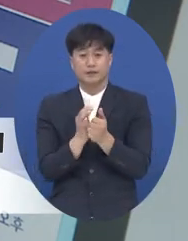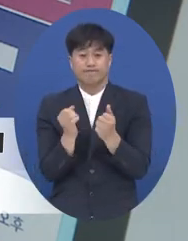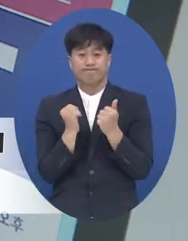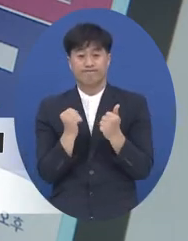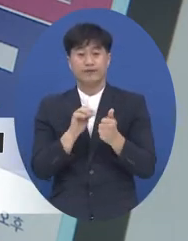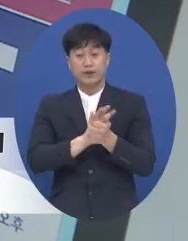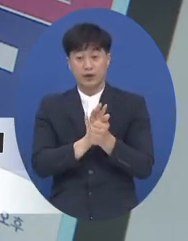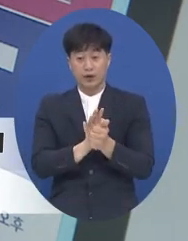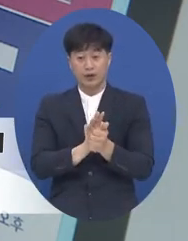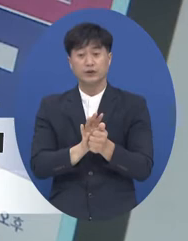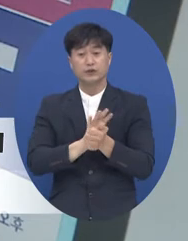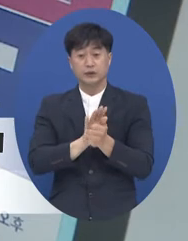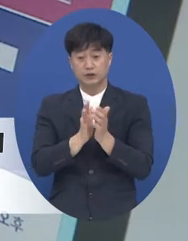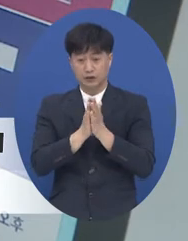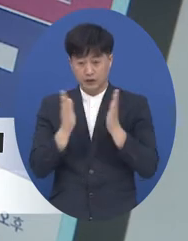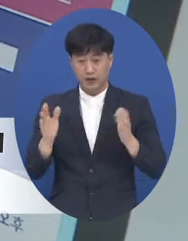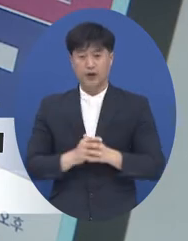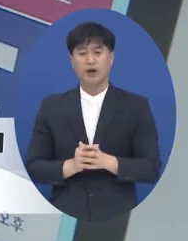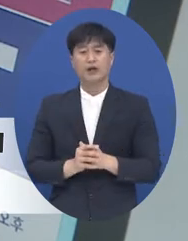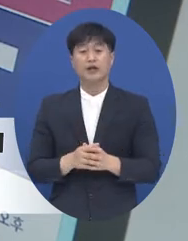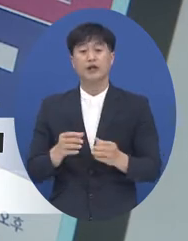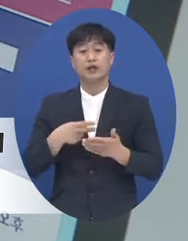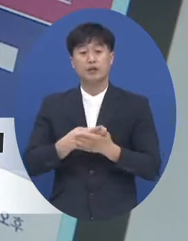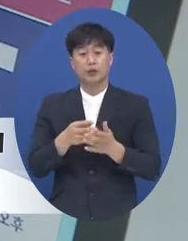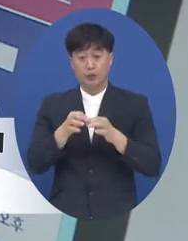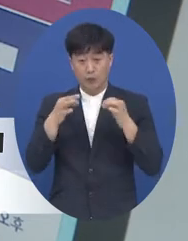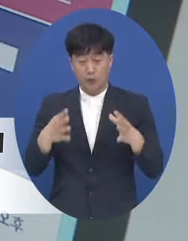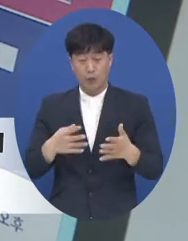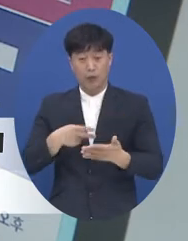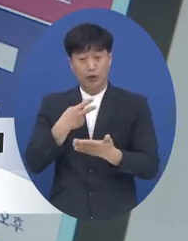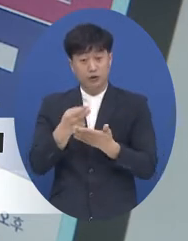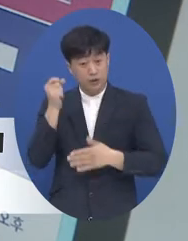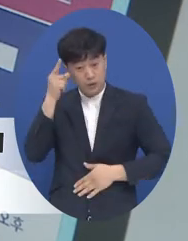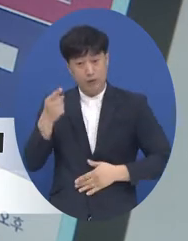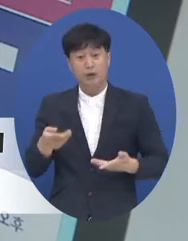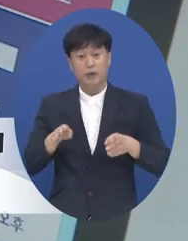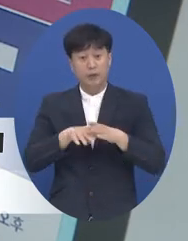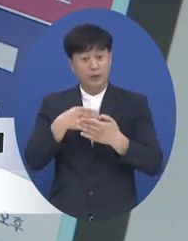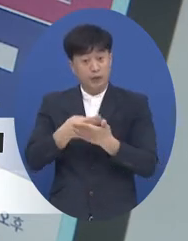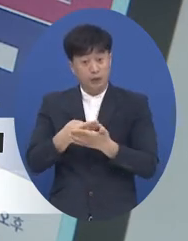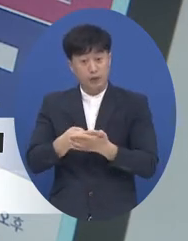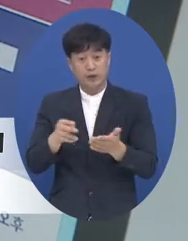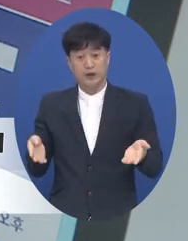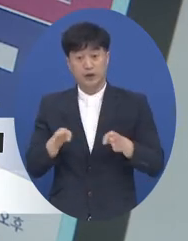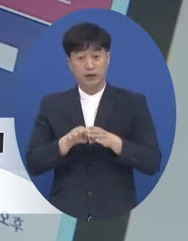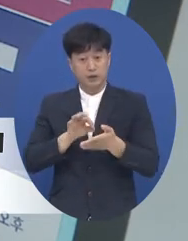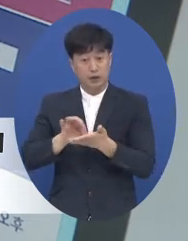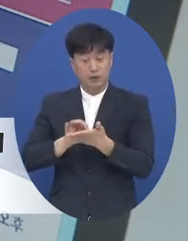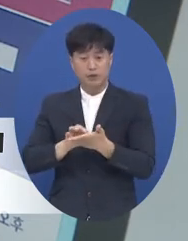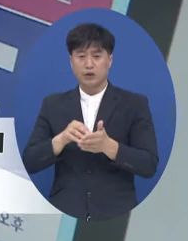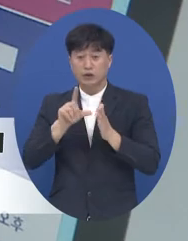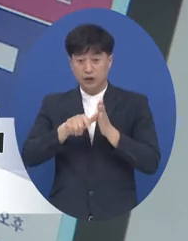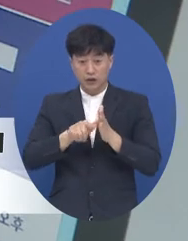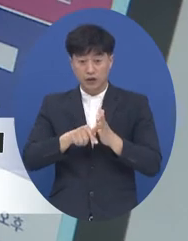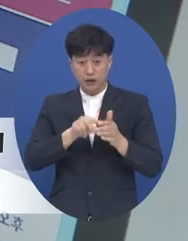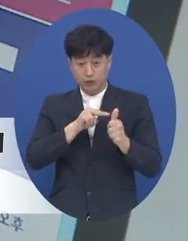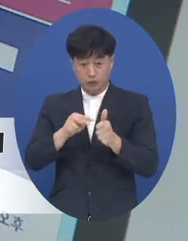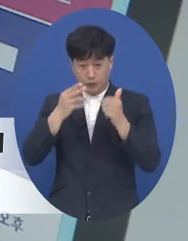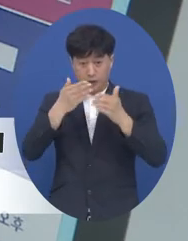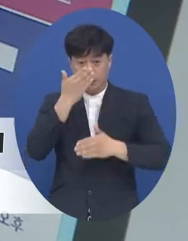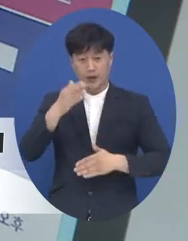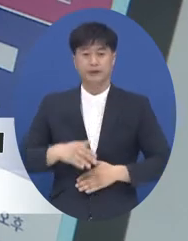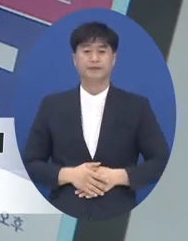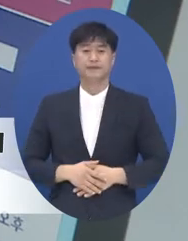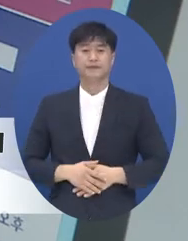동안 병 상용 식탁을 이용하면서 실시간 진료정보 부터 약물복용 관리까지 받을 수 있습니다 구형 실 기자가 현장